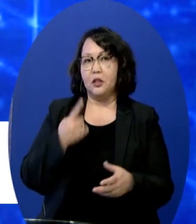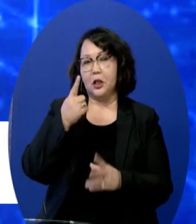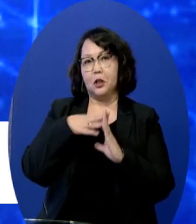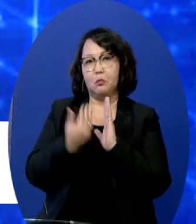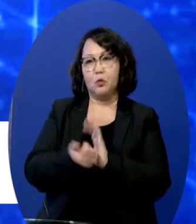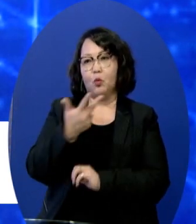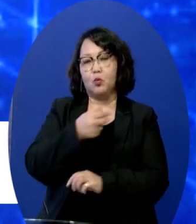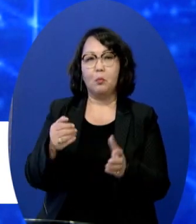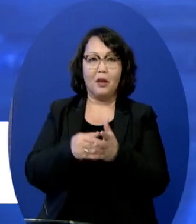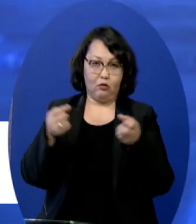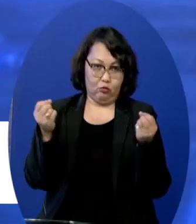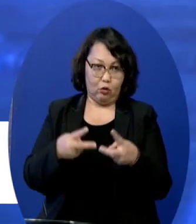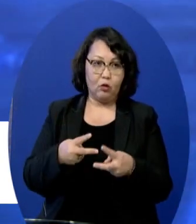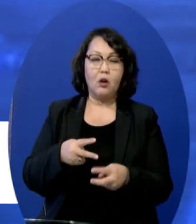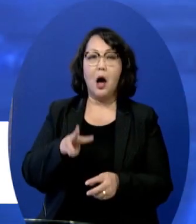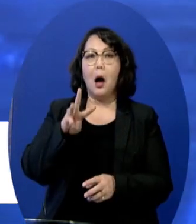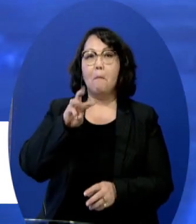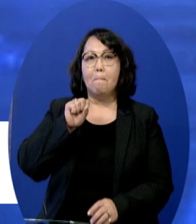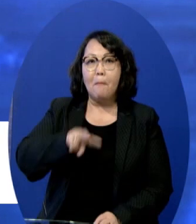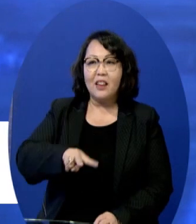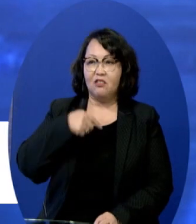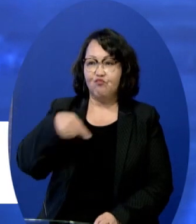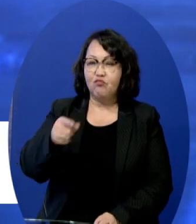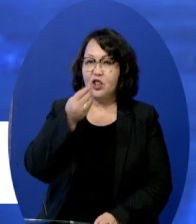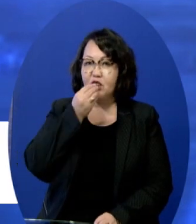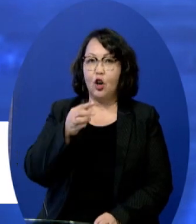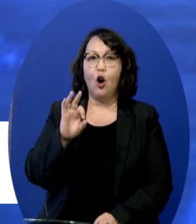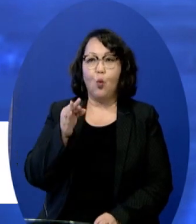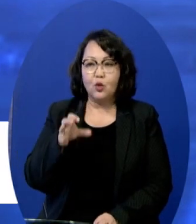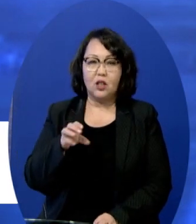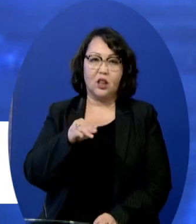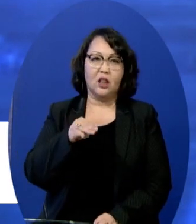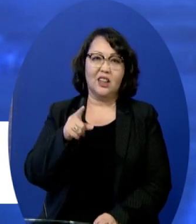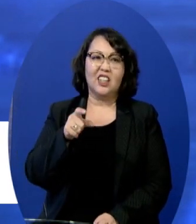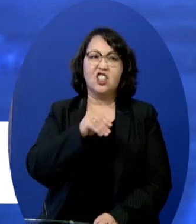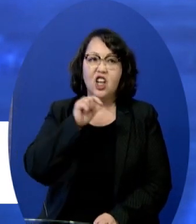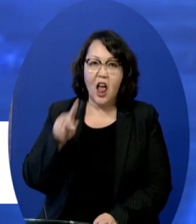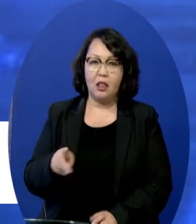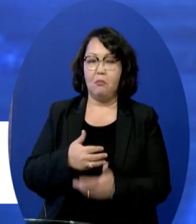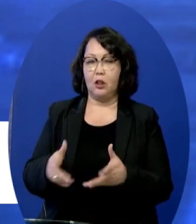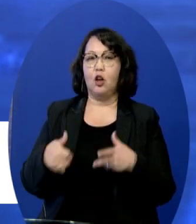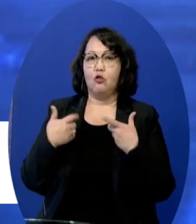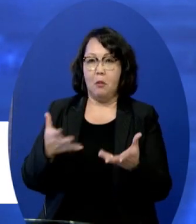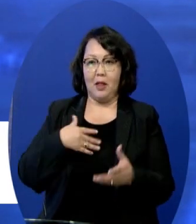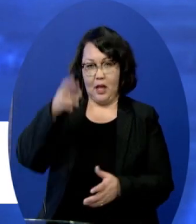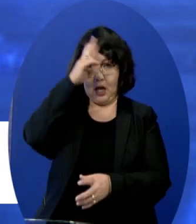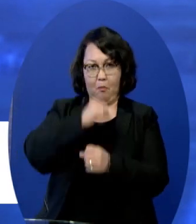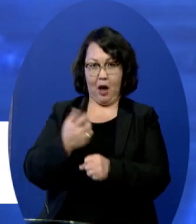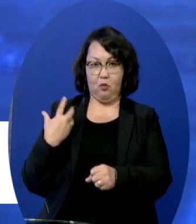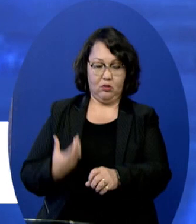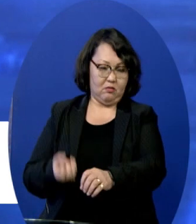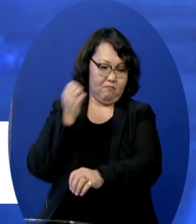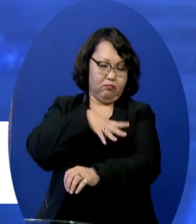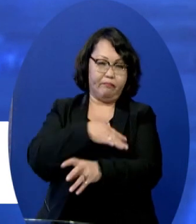бол нэг 300 орчим мянган төгрөгийн тижээлийг өндөр хүргэж өгье. Үн төлбөргүй. За энэ хүргэх тээвэрлэх асуудлыг бол одоо манай яам хариуцсан зохион байгуулнаа.